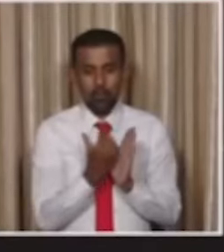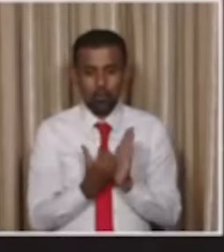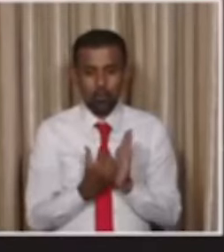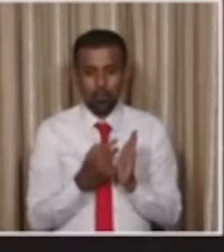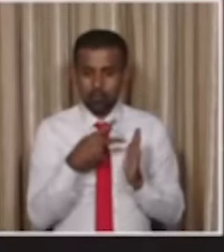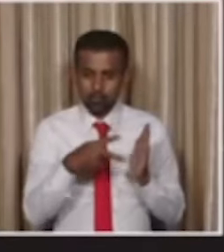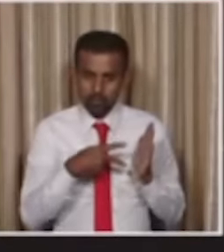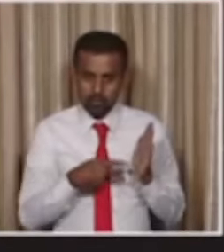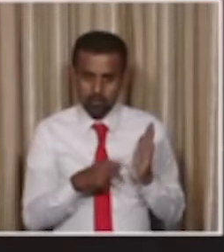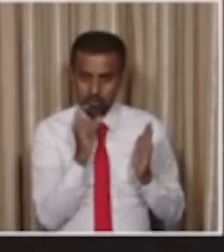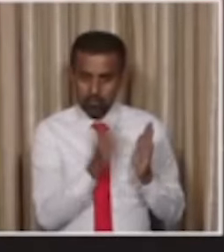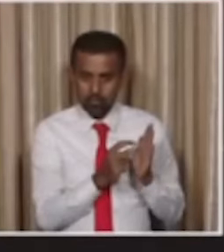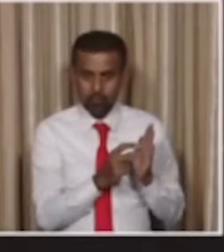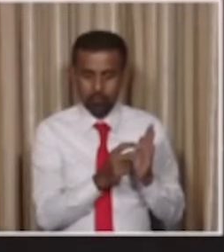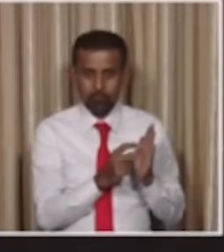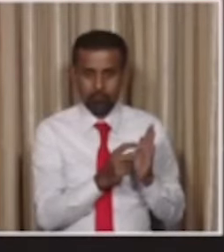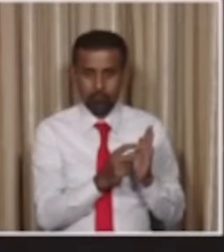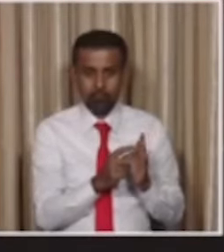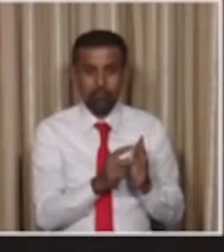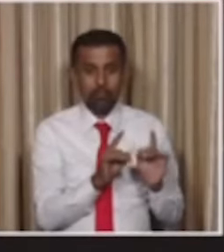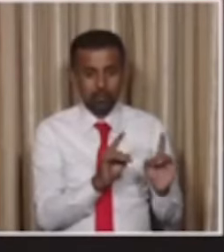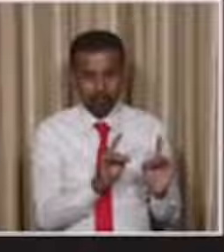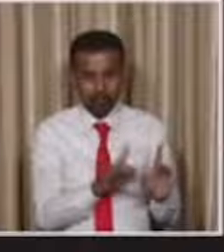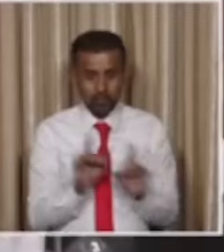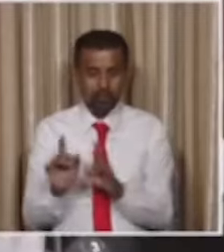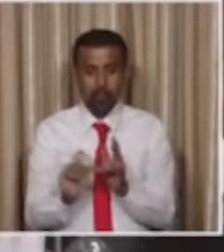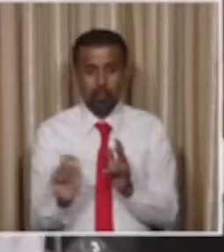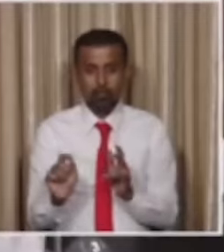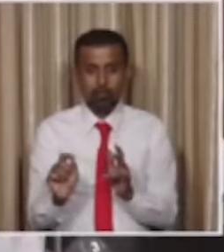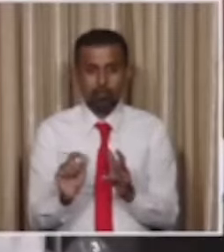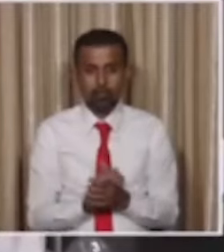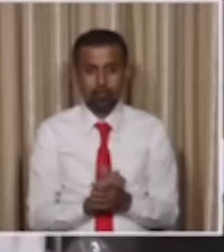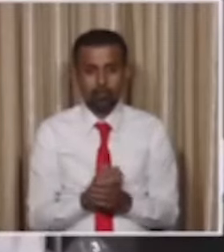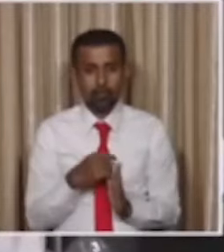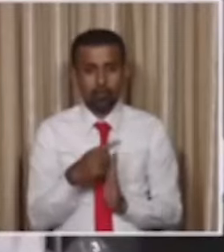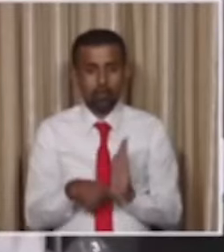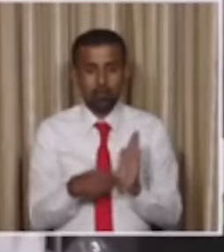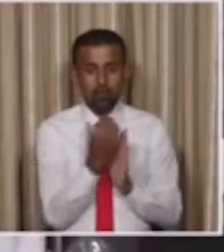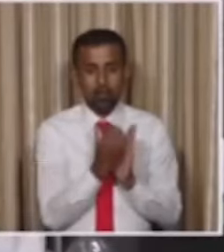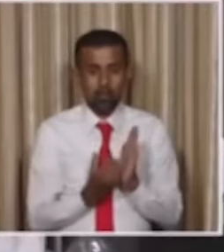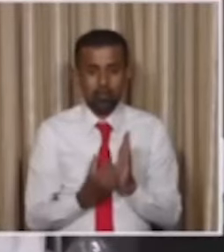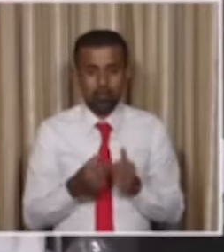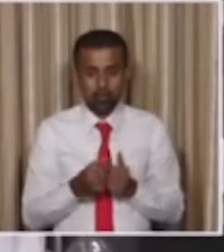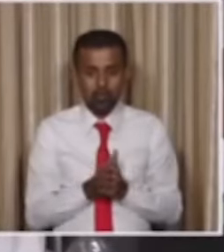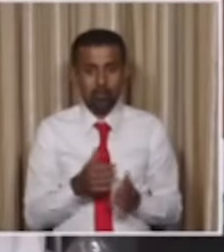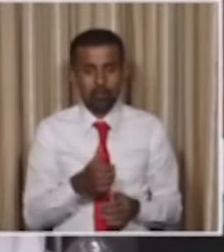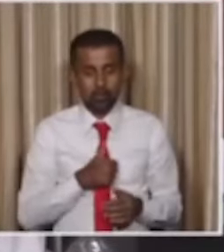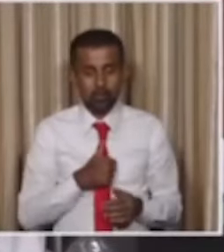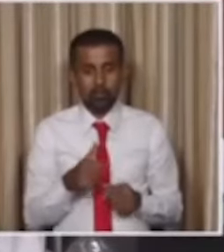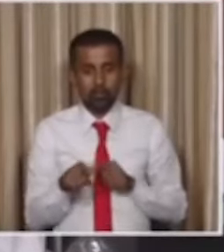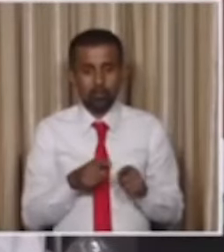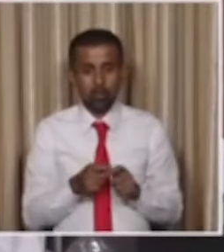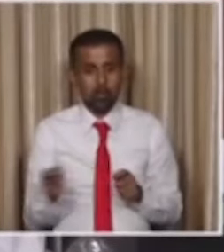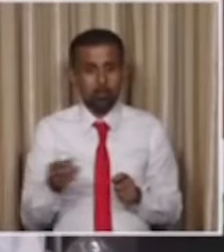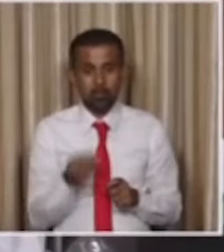පරිශීලනය කෙරුවොත් එකම ආයතනයයි අපේ රටේ ව්‍යවස්ථාවේ තියෙන්නේ තමන්ට ඕන විදිහට